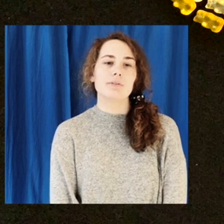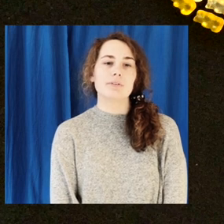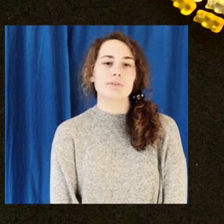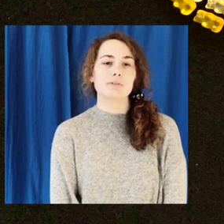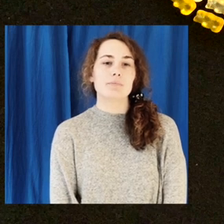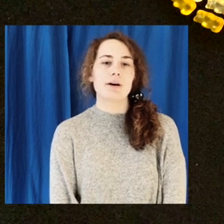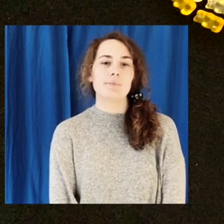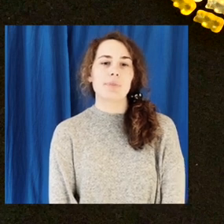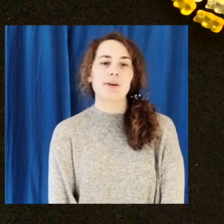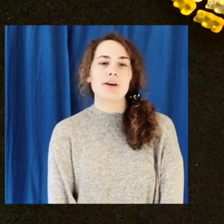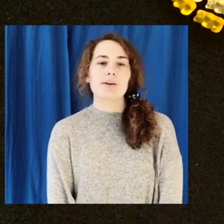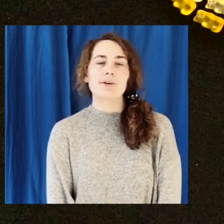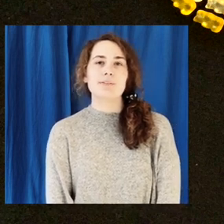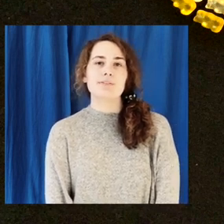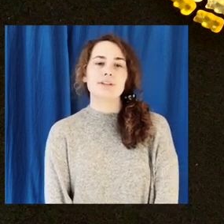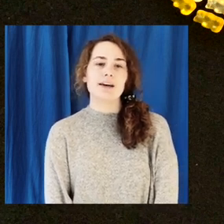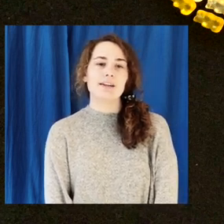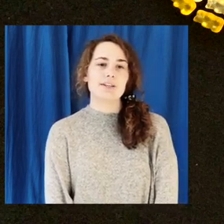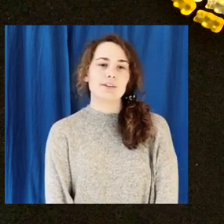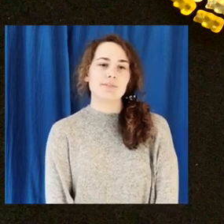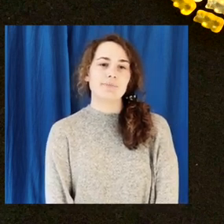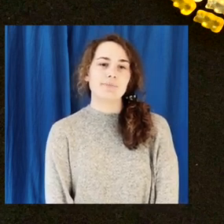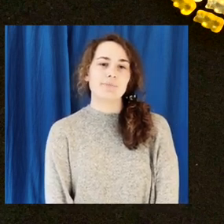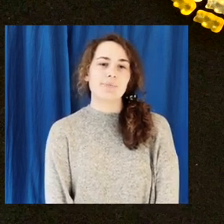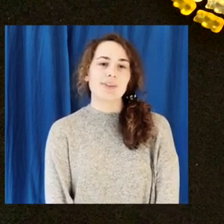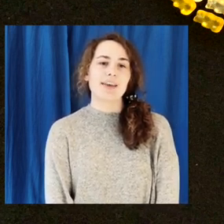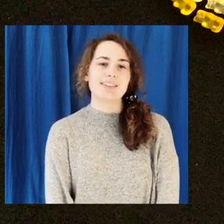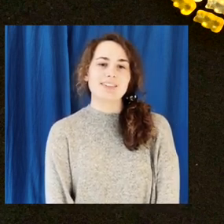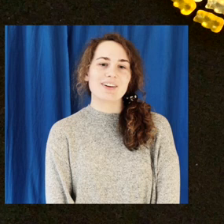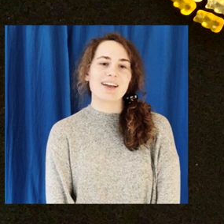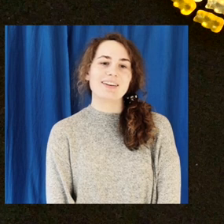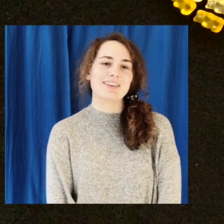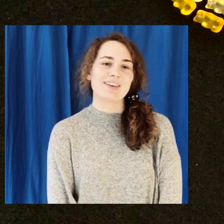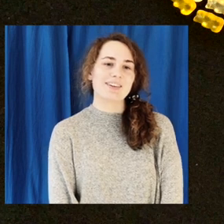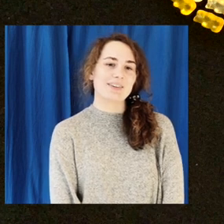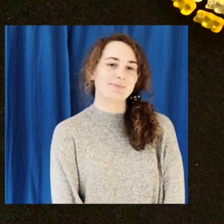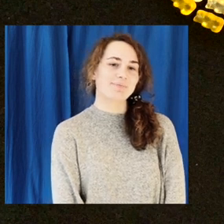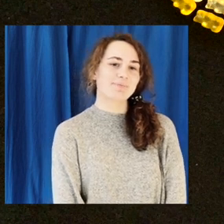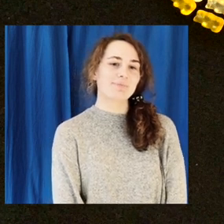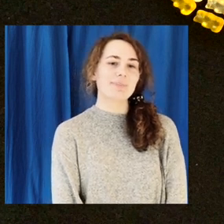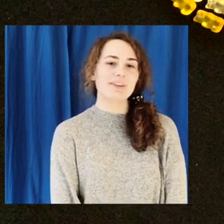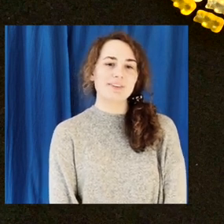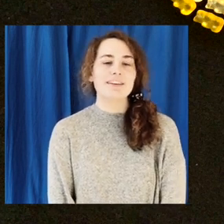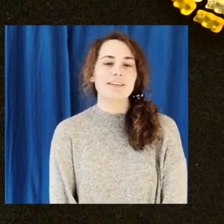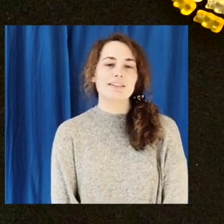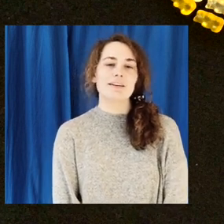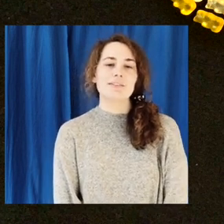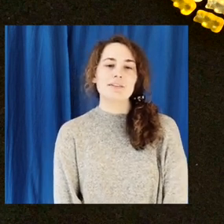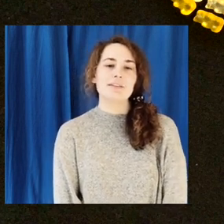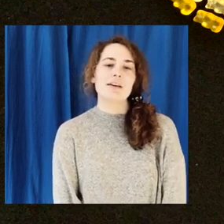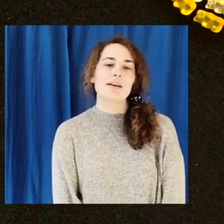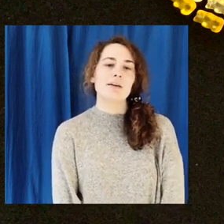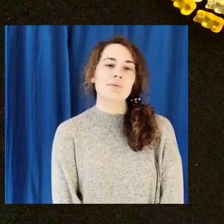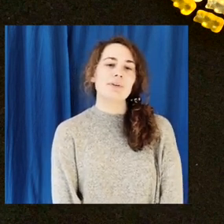Teil von Gottes großem Plan. Gott will die Erde erschaffen. Es ist noch lange nicht fertig. Jetzt sagt